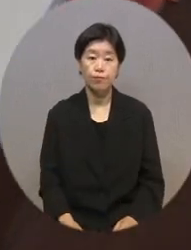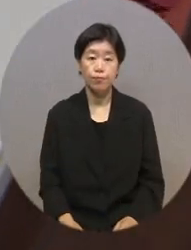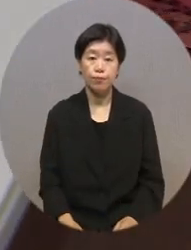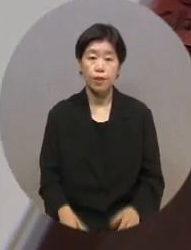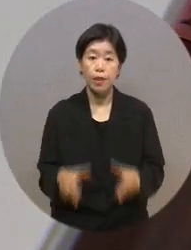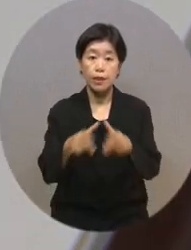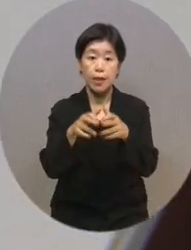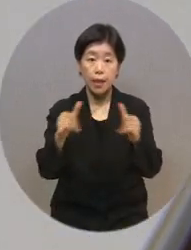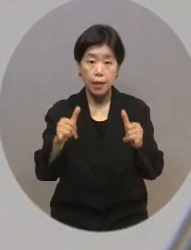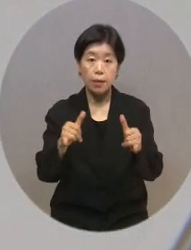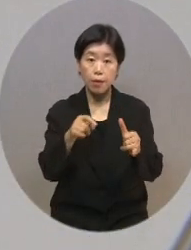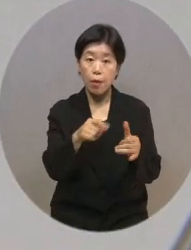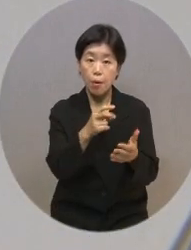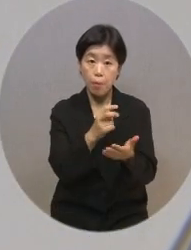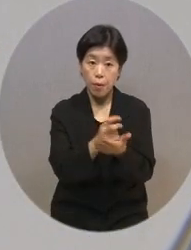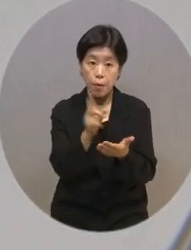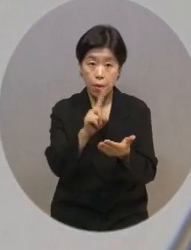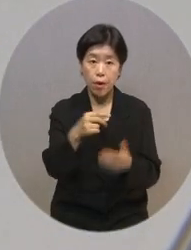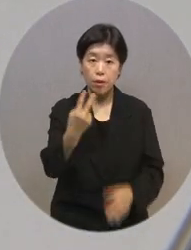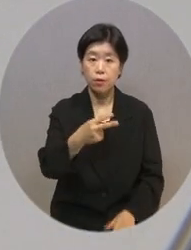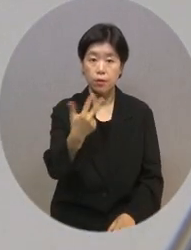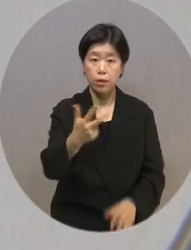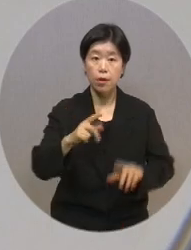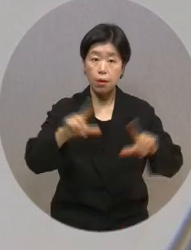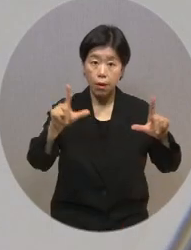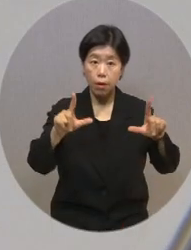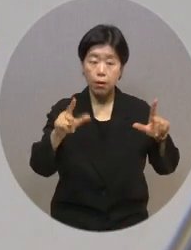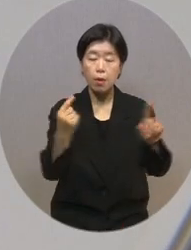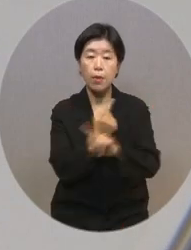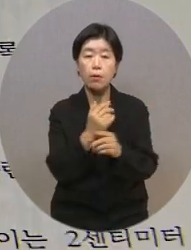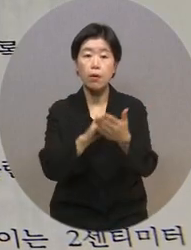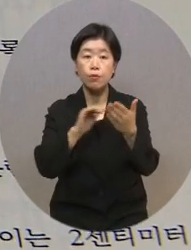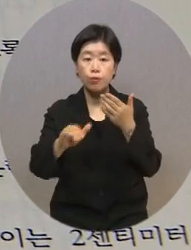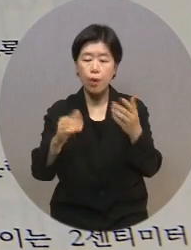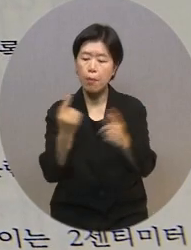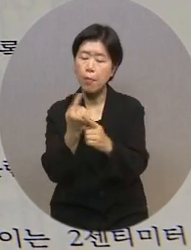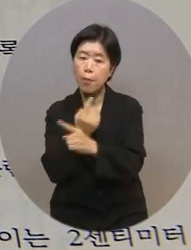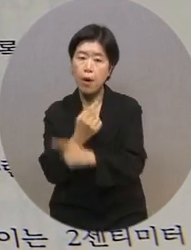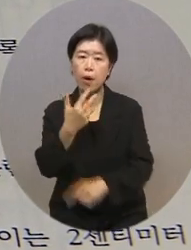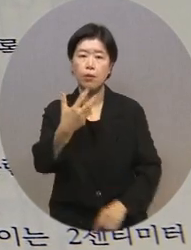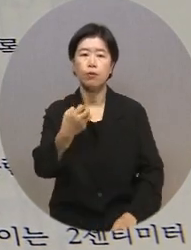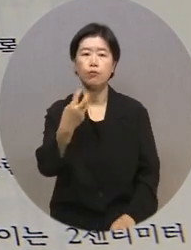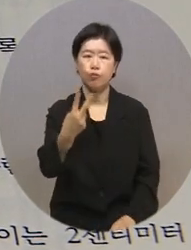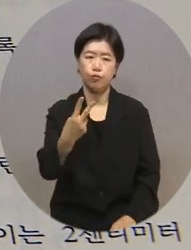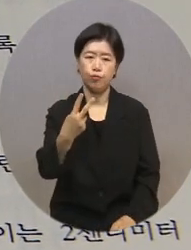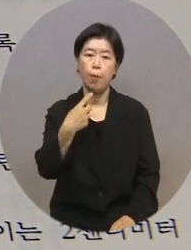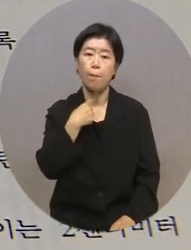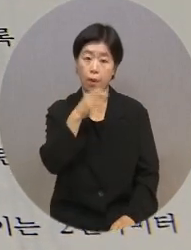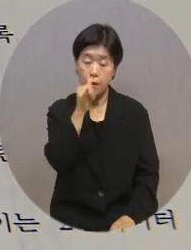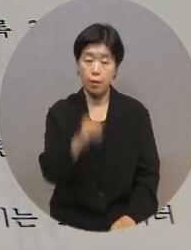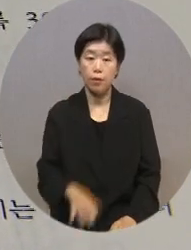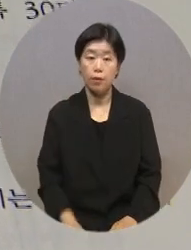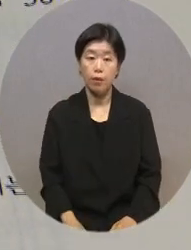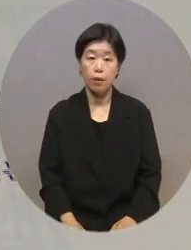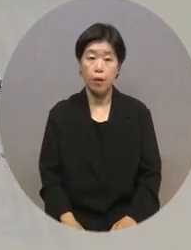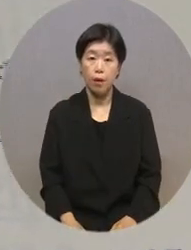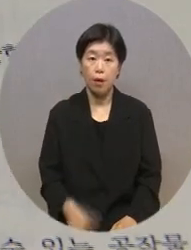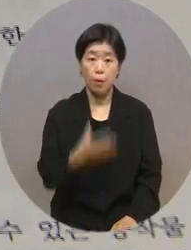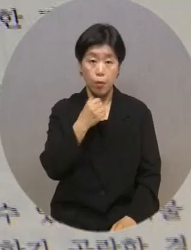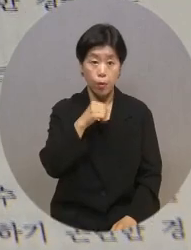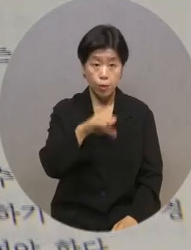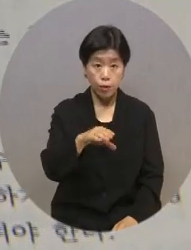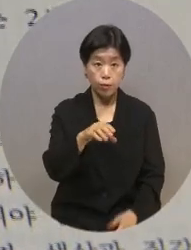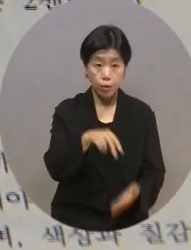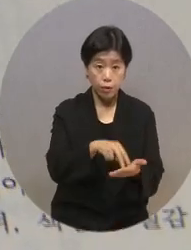장애인 편의증진법은 2007년 개정 이후 82차례의 개정 작업을 거쳤습니다. 이에